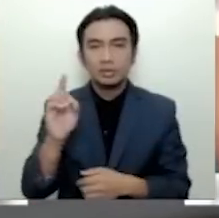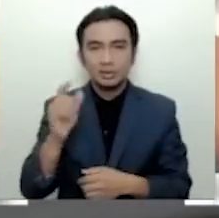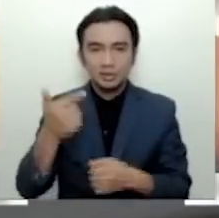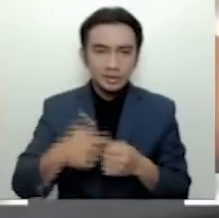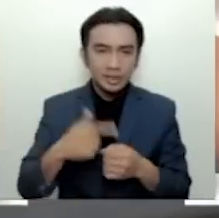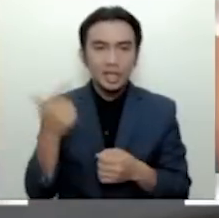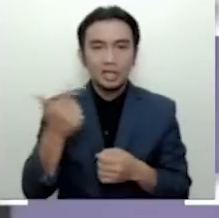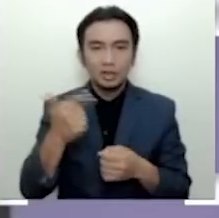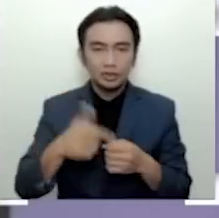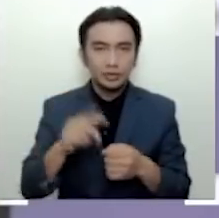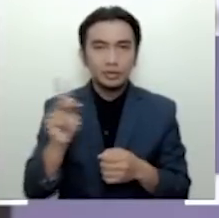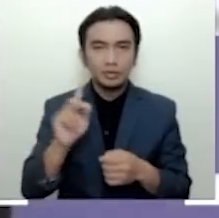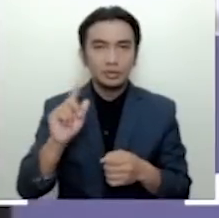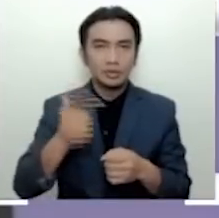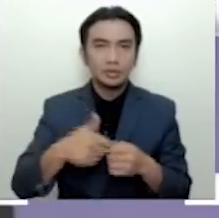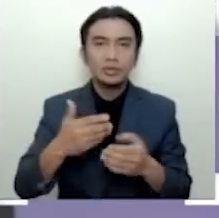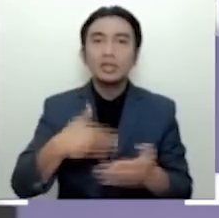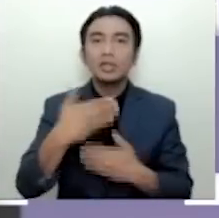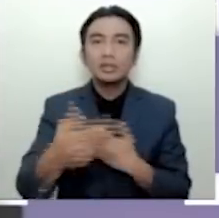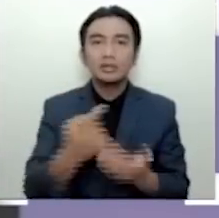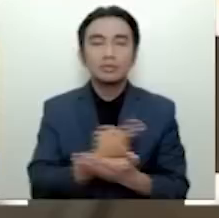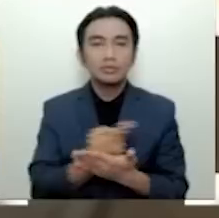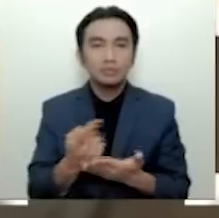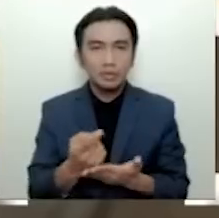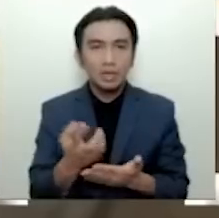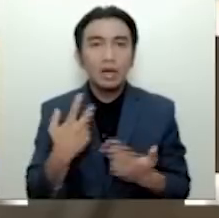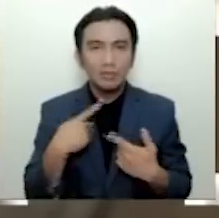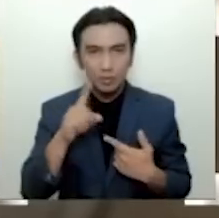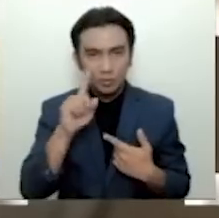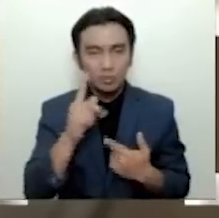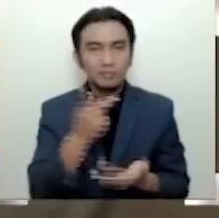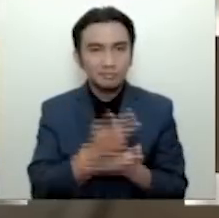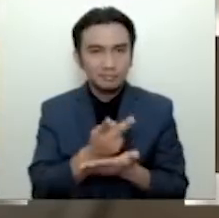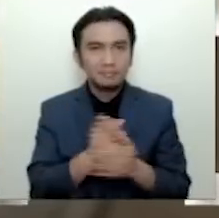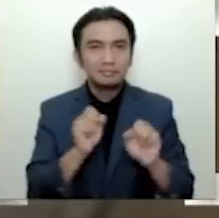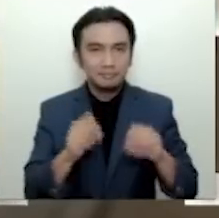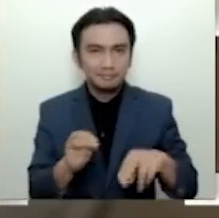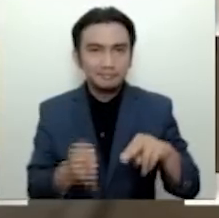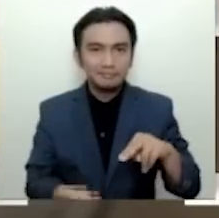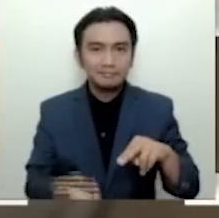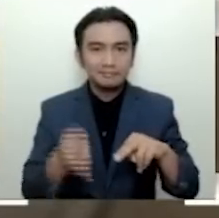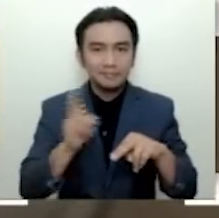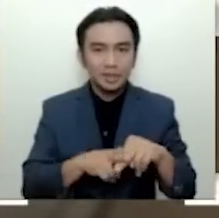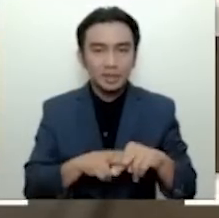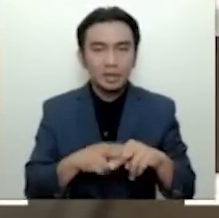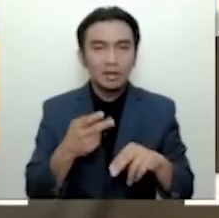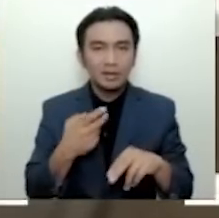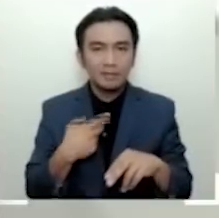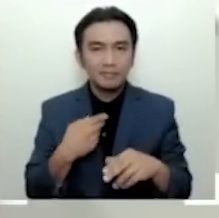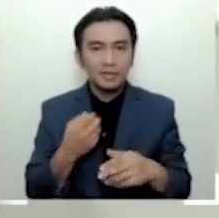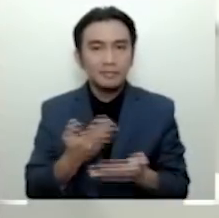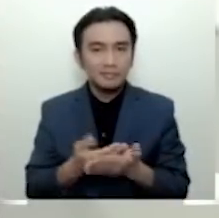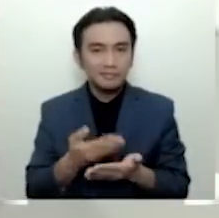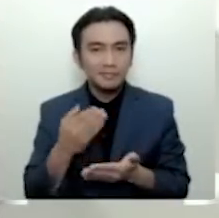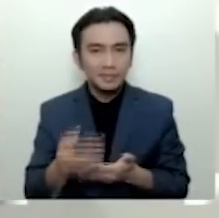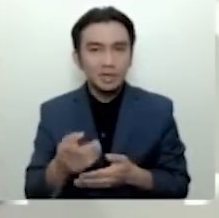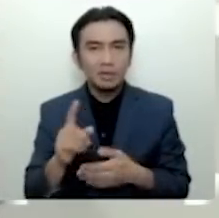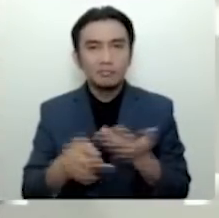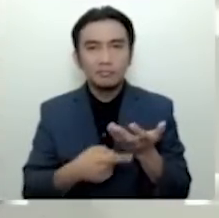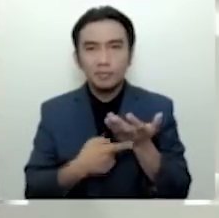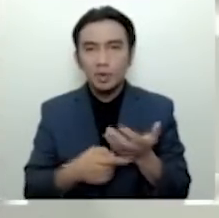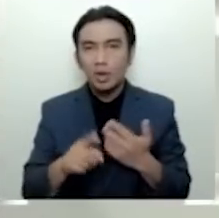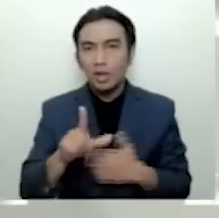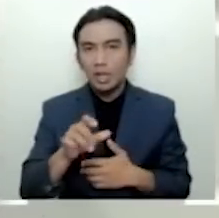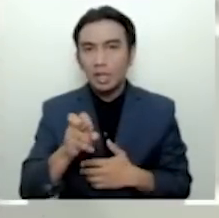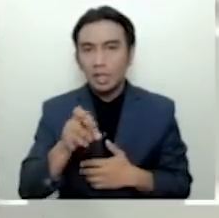susunod na linggo. Mabigit kumulang piso ang posibleng taas presyo sa kada lito ng gasolina. Di naman lalampas sa 50 sentimo